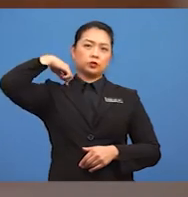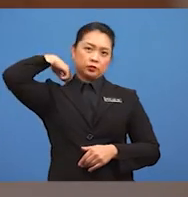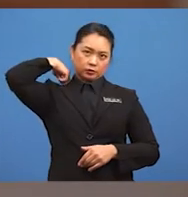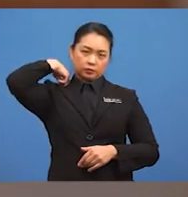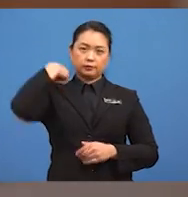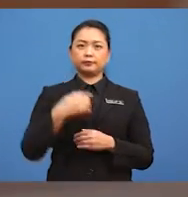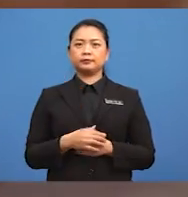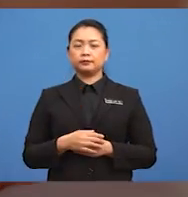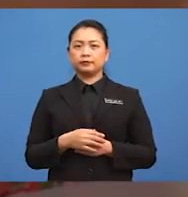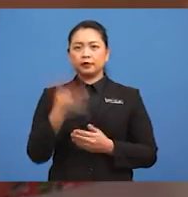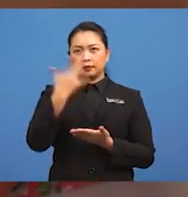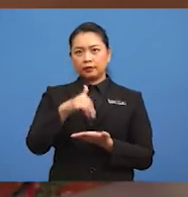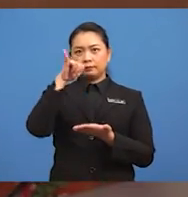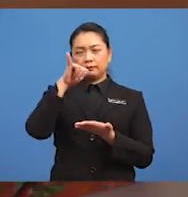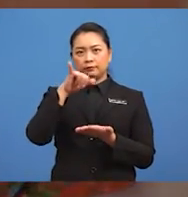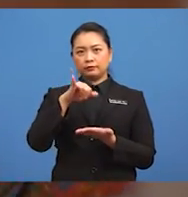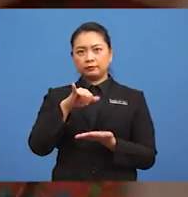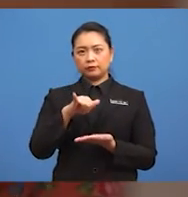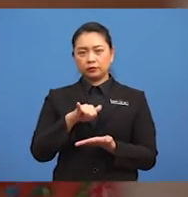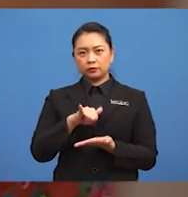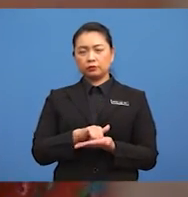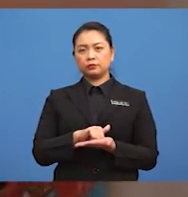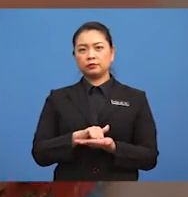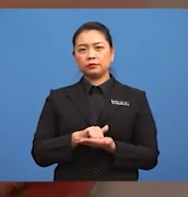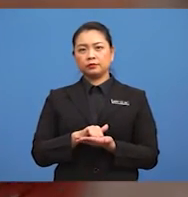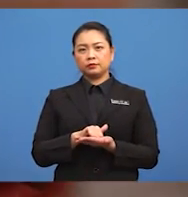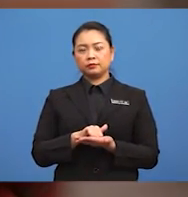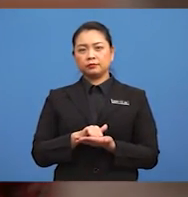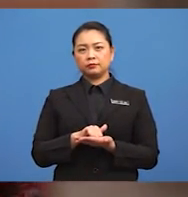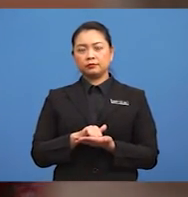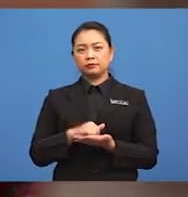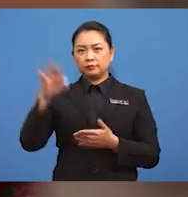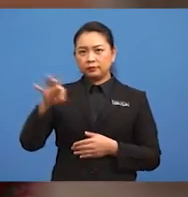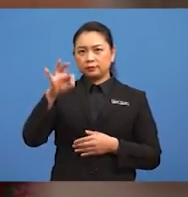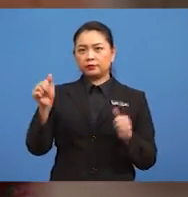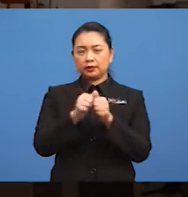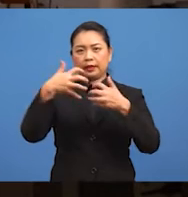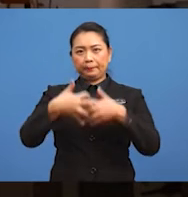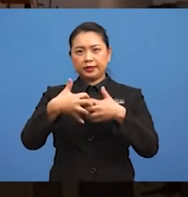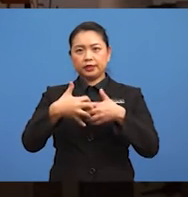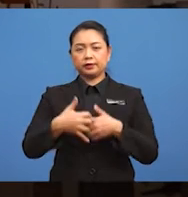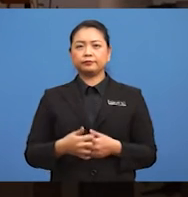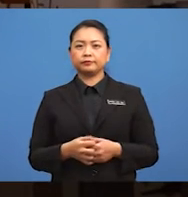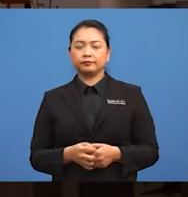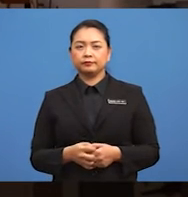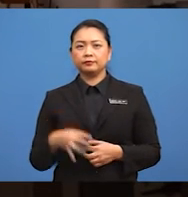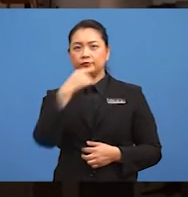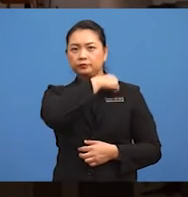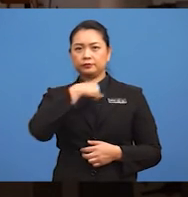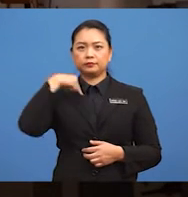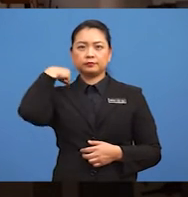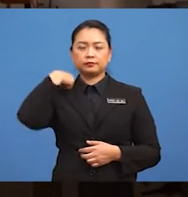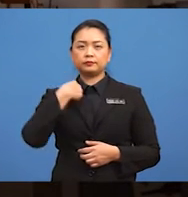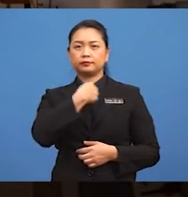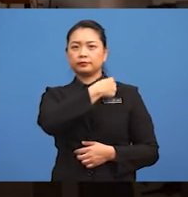Jeludur di atas garisan pemadan. Selepas jeludur, jahit mesin di sekeliling.